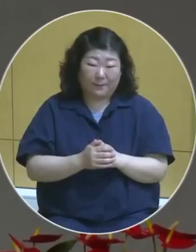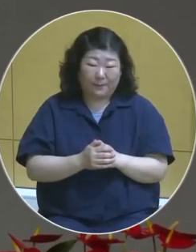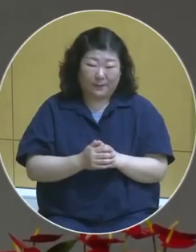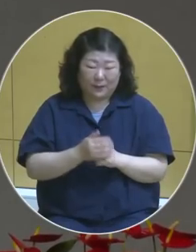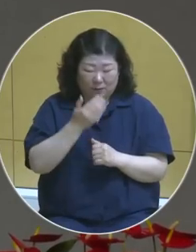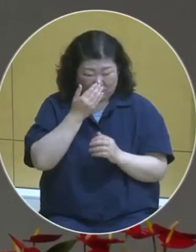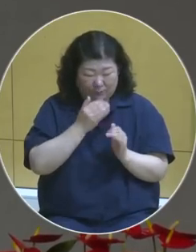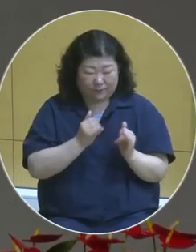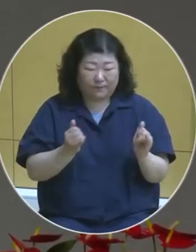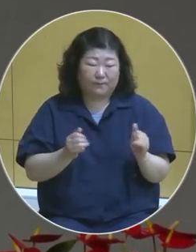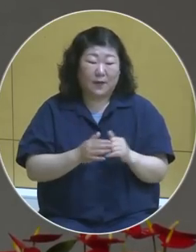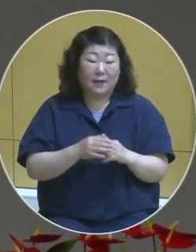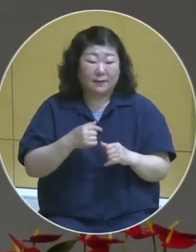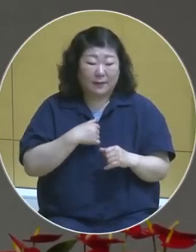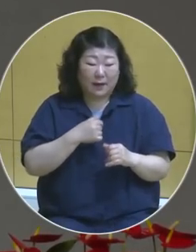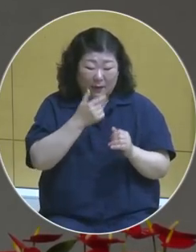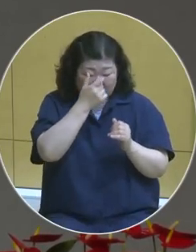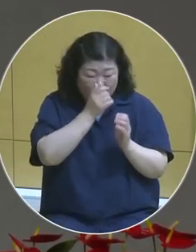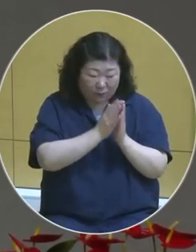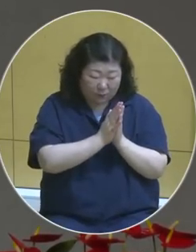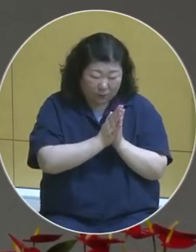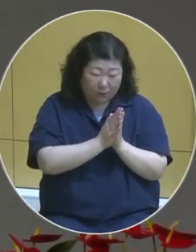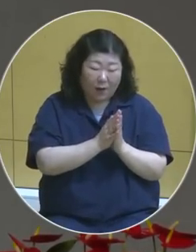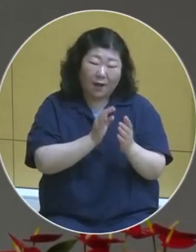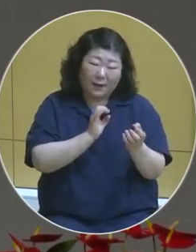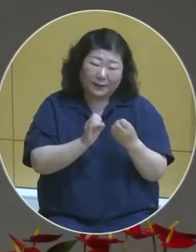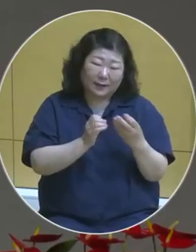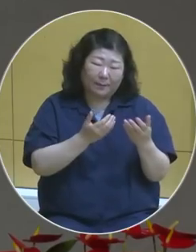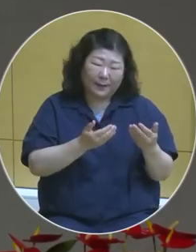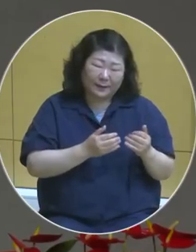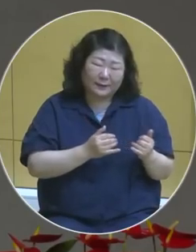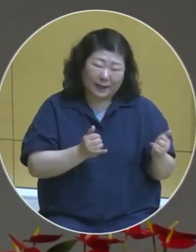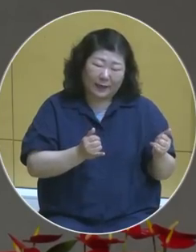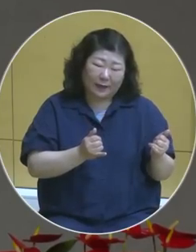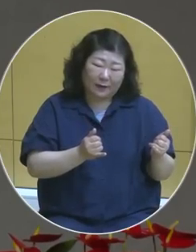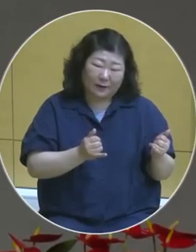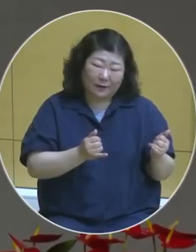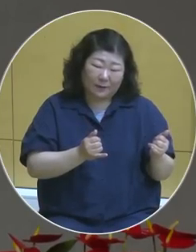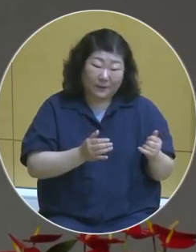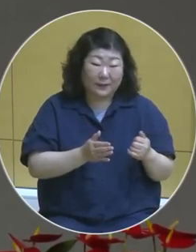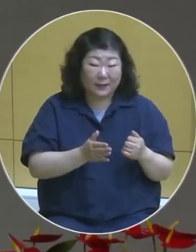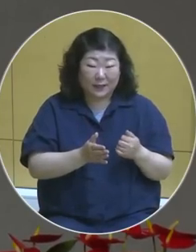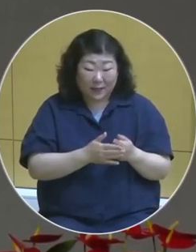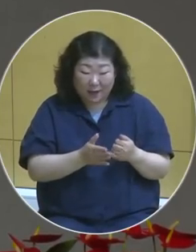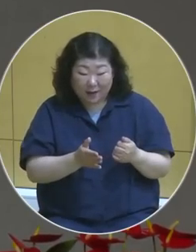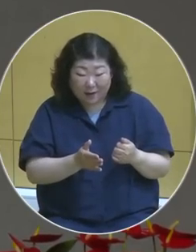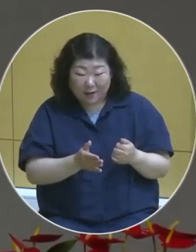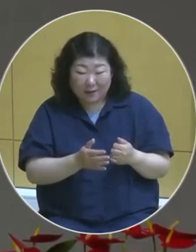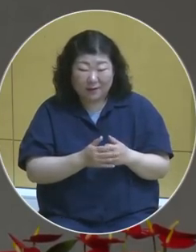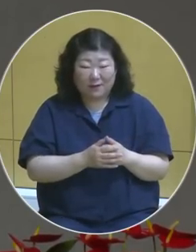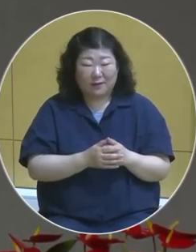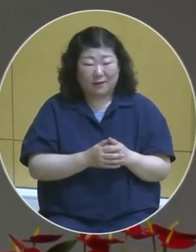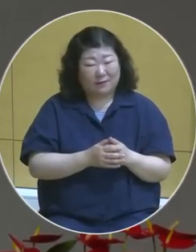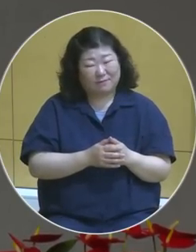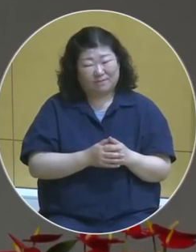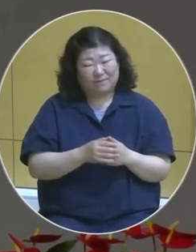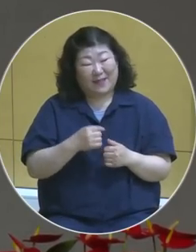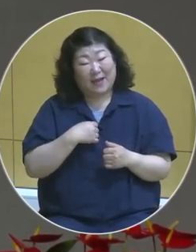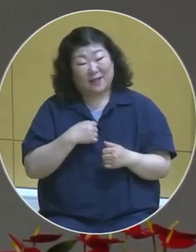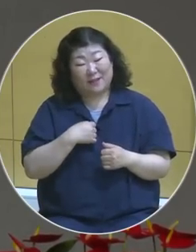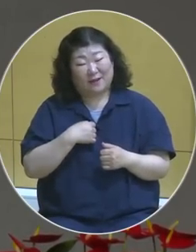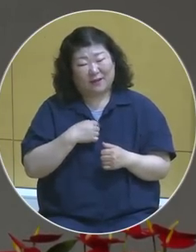사람입니다. 내가 기도했으니까, 나는 기도하면 응답받는 사람이니까 내가 그렇게 세우지 않았어요. 겸손, 더 겸손했어요.